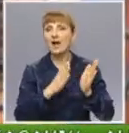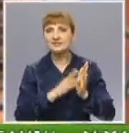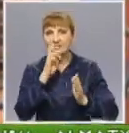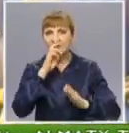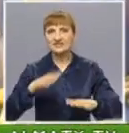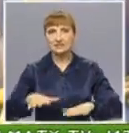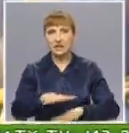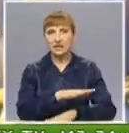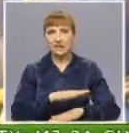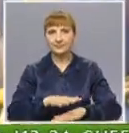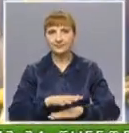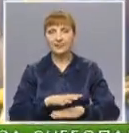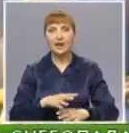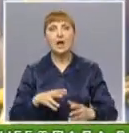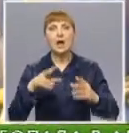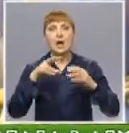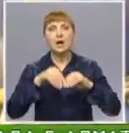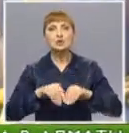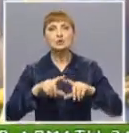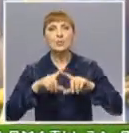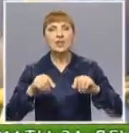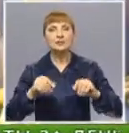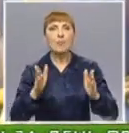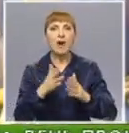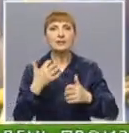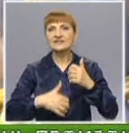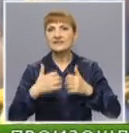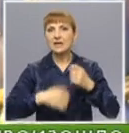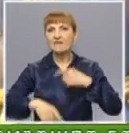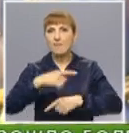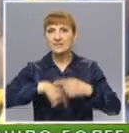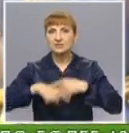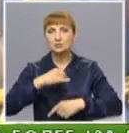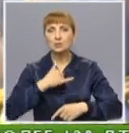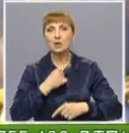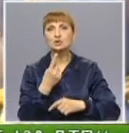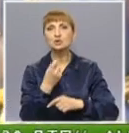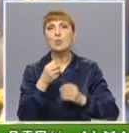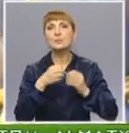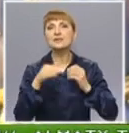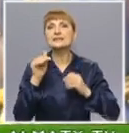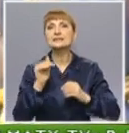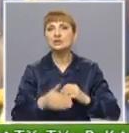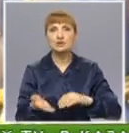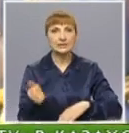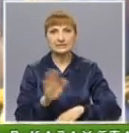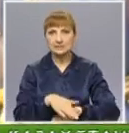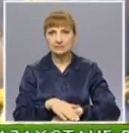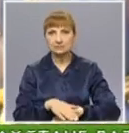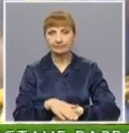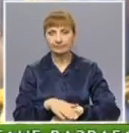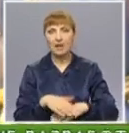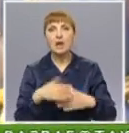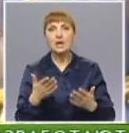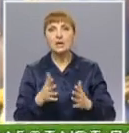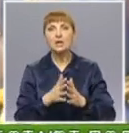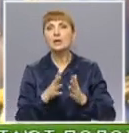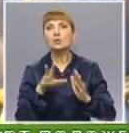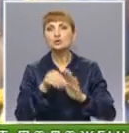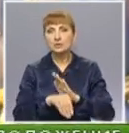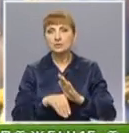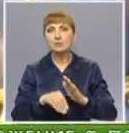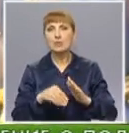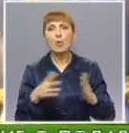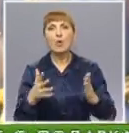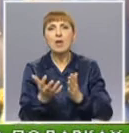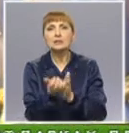стране. Субъектов малого и среднего бизнеса у нас сейчас 115 тысяч единиц. И доля в структуре